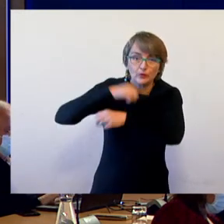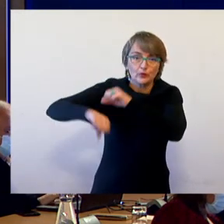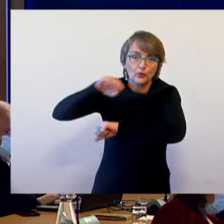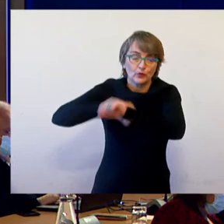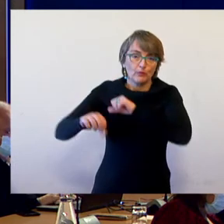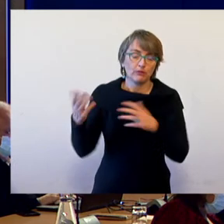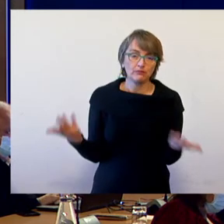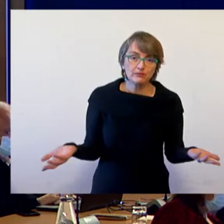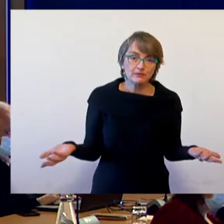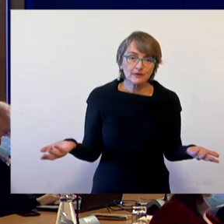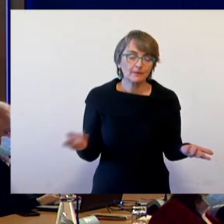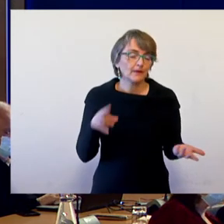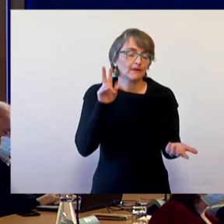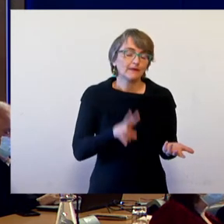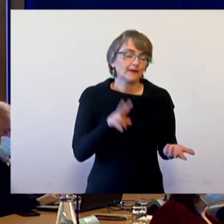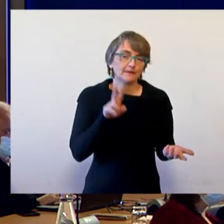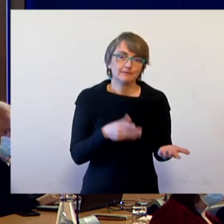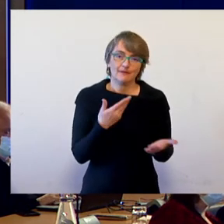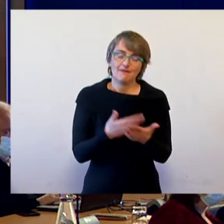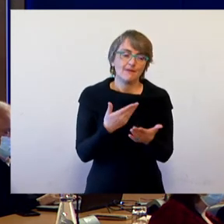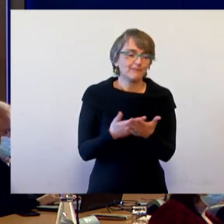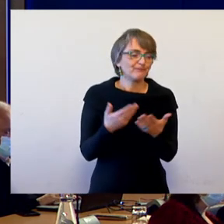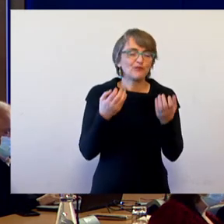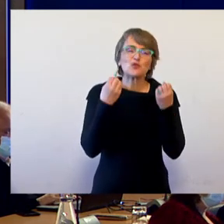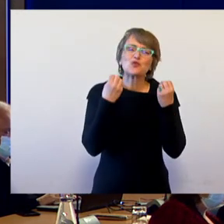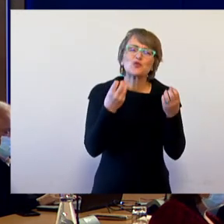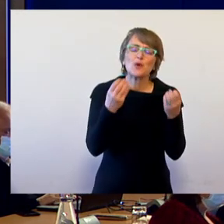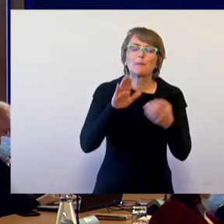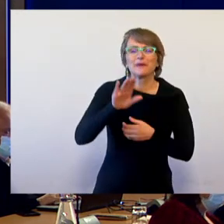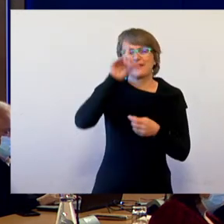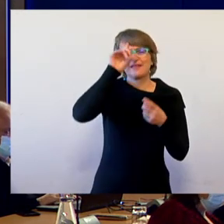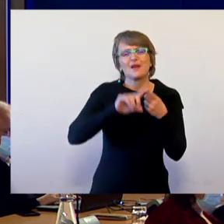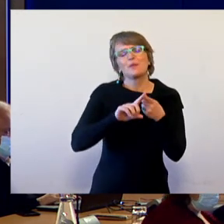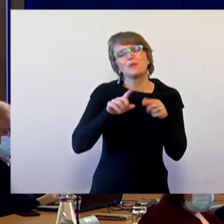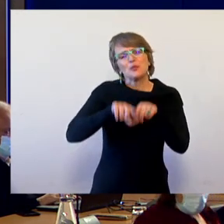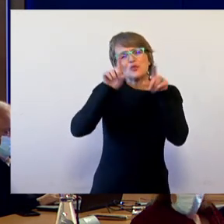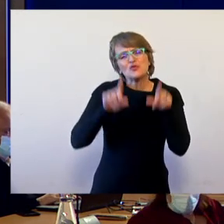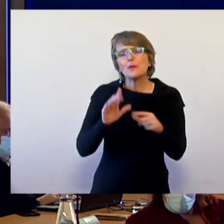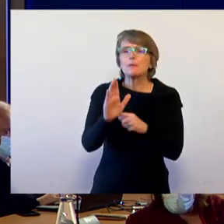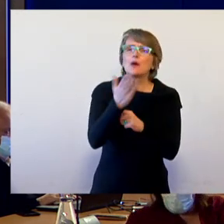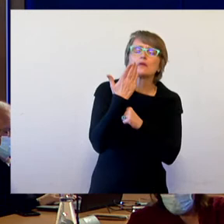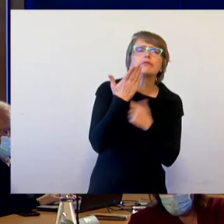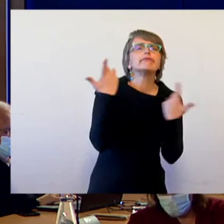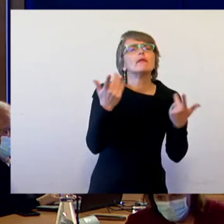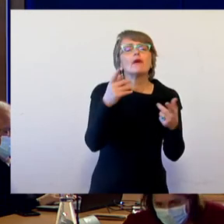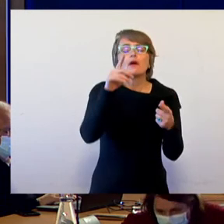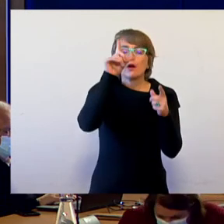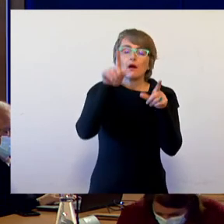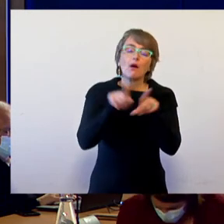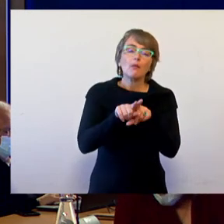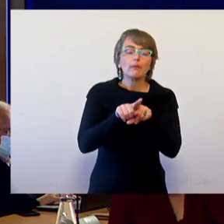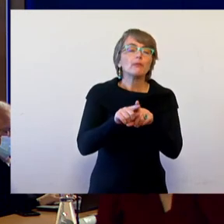cet exercice où on a toujours tendance à présenter de manière hermétique les dépenses de fonctionnement et les dépenses d'investissement.